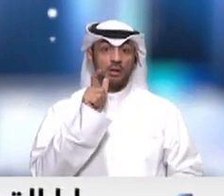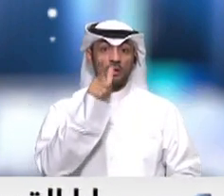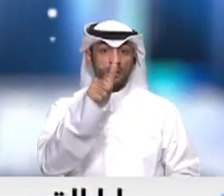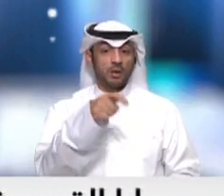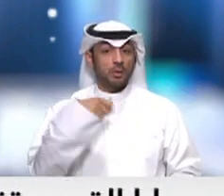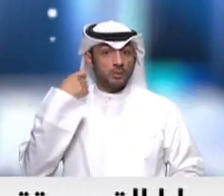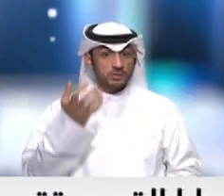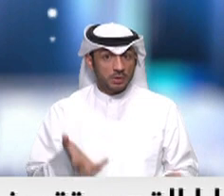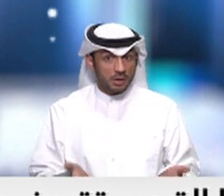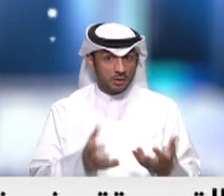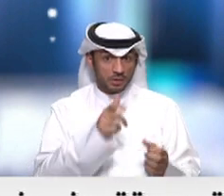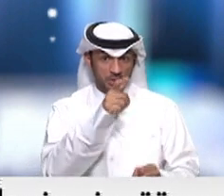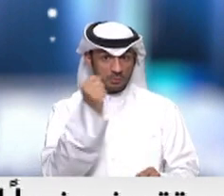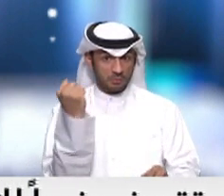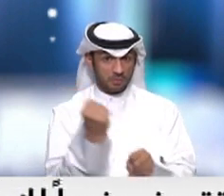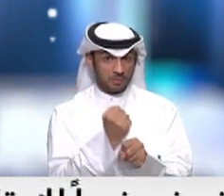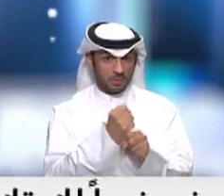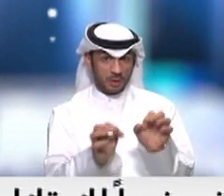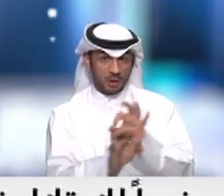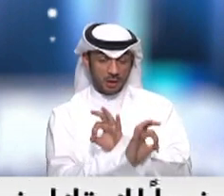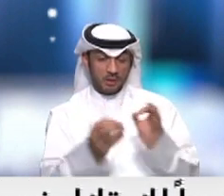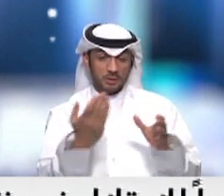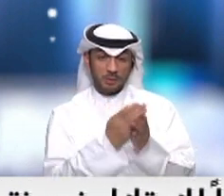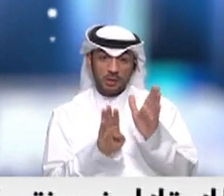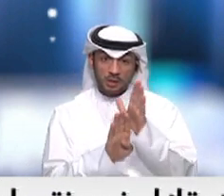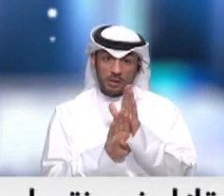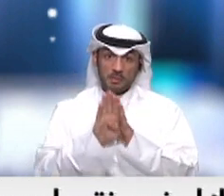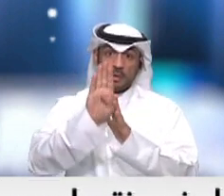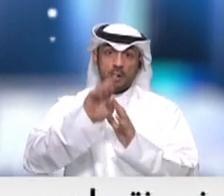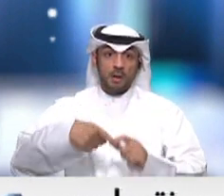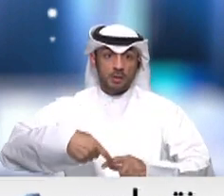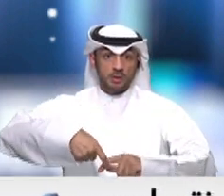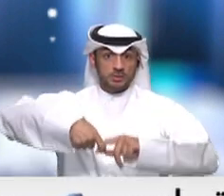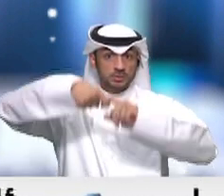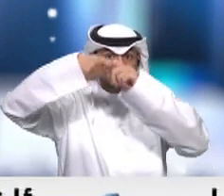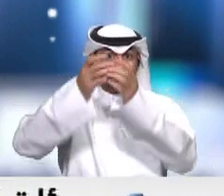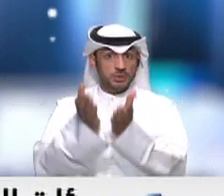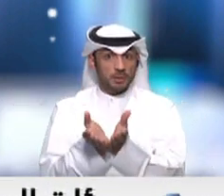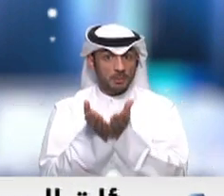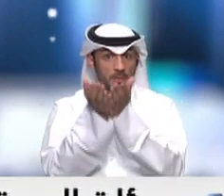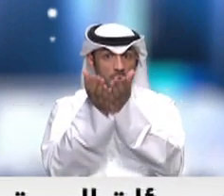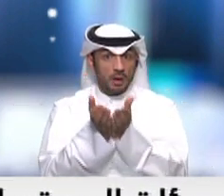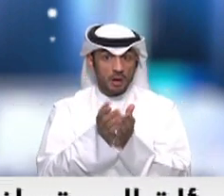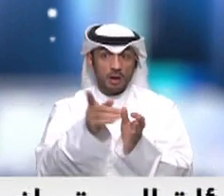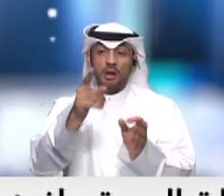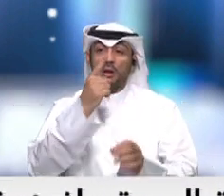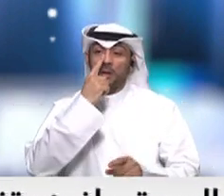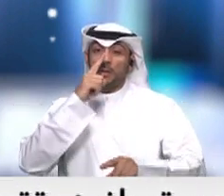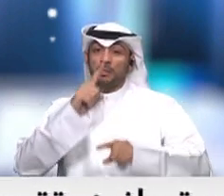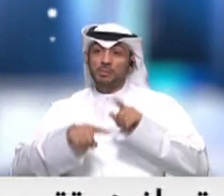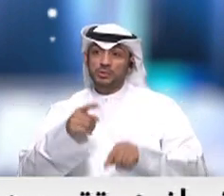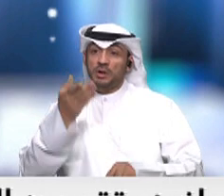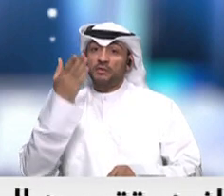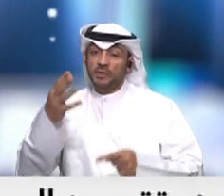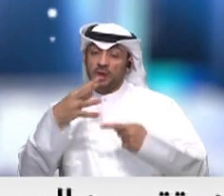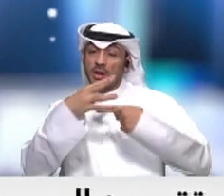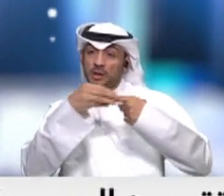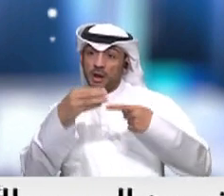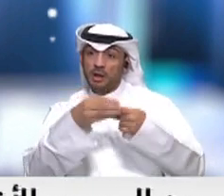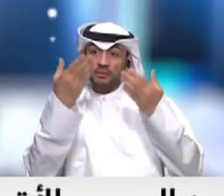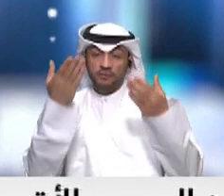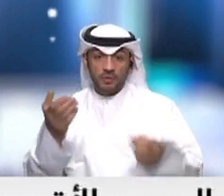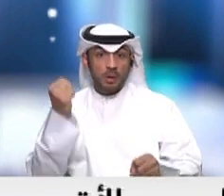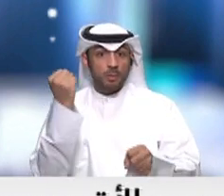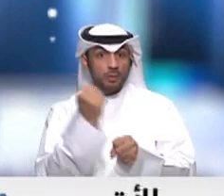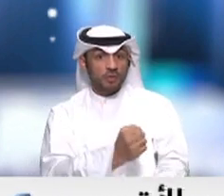الحثيثة المبذولة في سبيل تطوير أعمال المؤسسة عبر توفير كل ما تحتاجه من إمكانيات بشرية